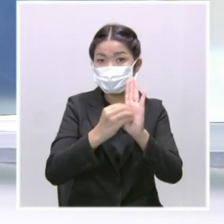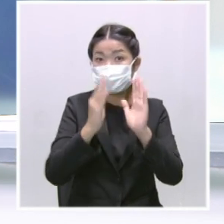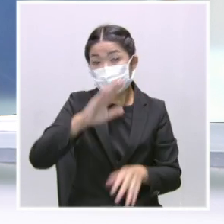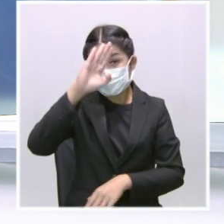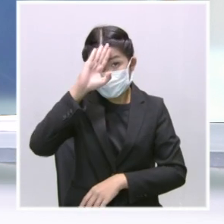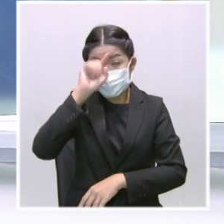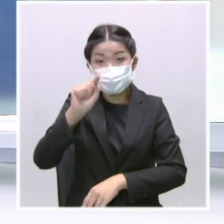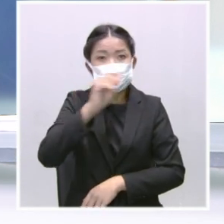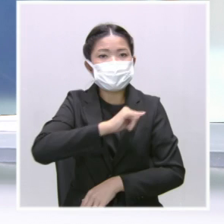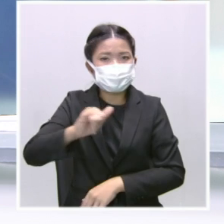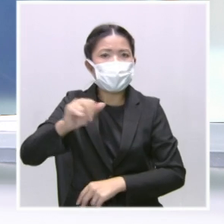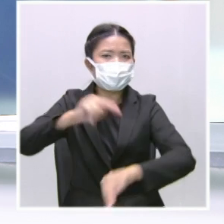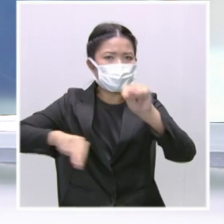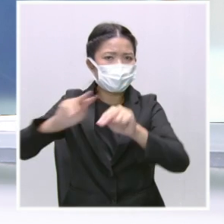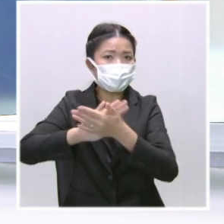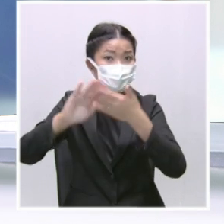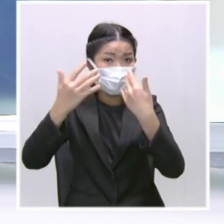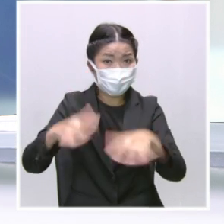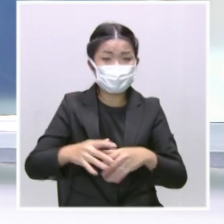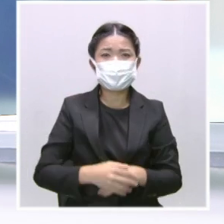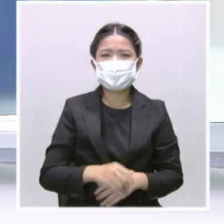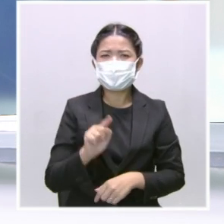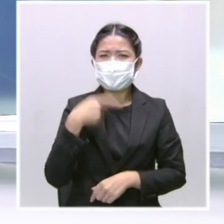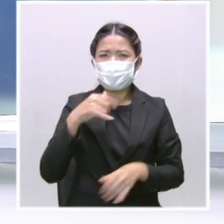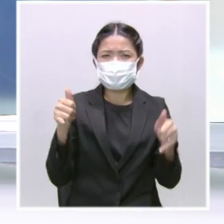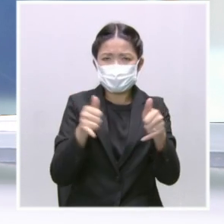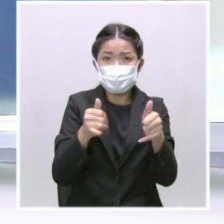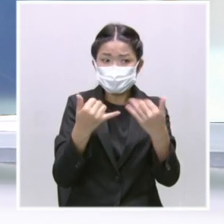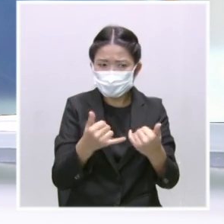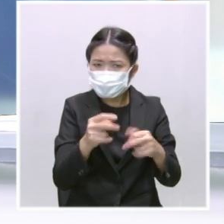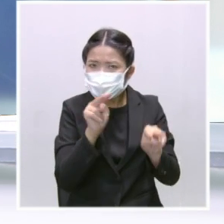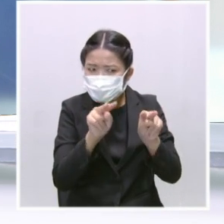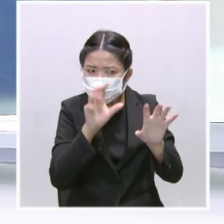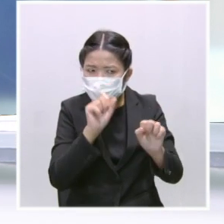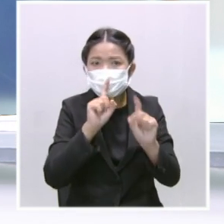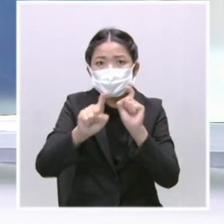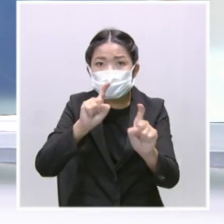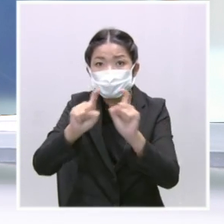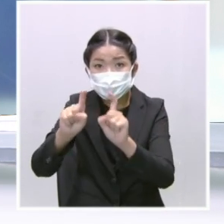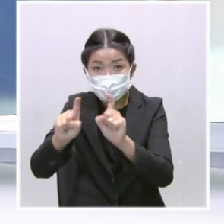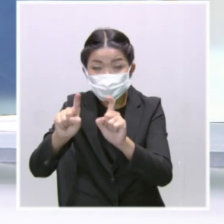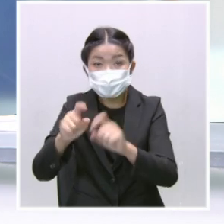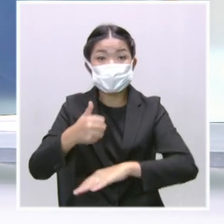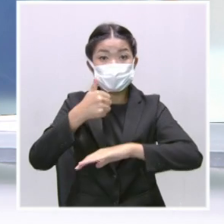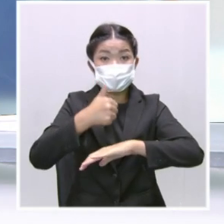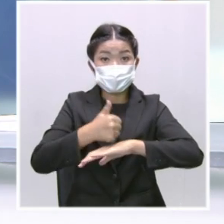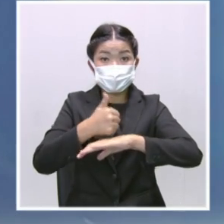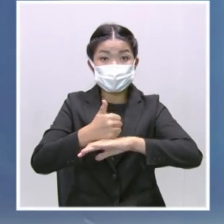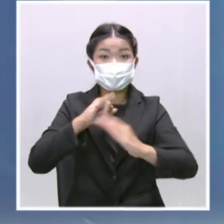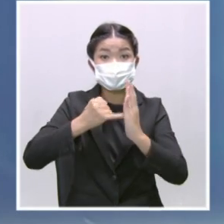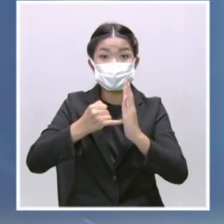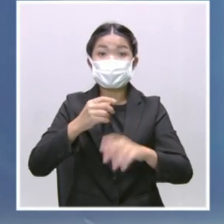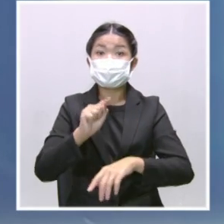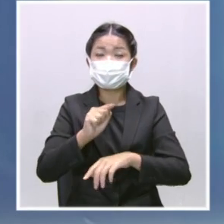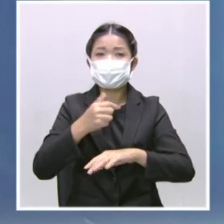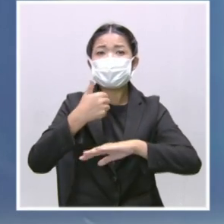วยเข้าสู่กระบวนการการรักษาแล้วนะคะเช่นเดียวกันกับผู้สัมผัสเสี่ยงค่ะตอนนี้อยู่ระหว่างการสอบสวนโรคท่านผู้ว่าราชการกรุงเทพมหานคร